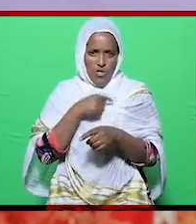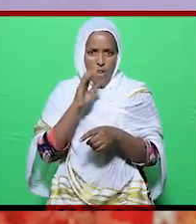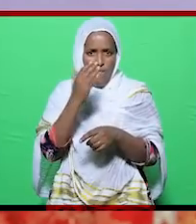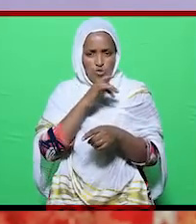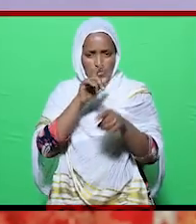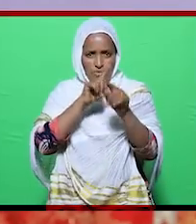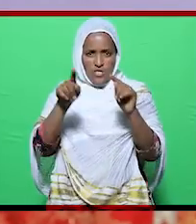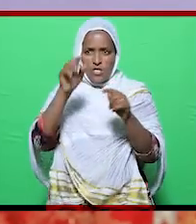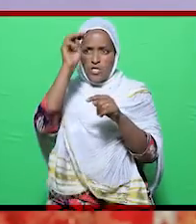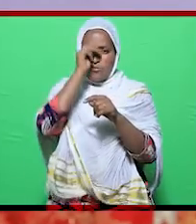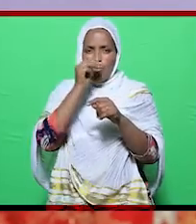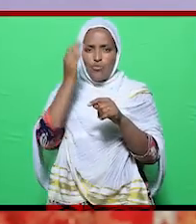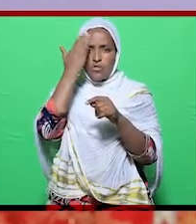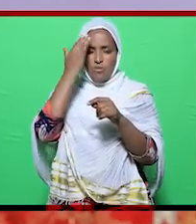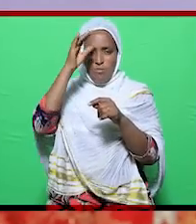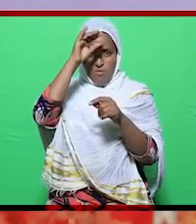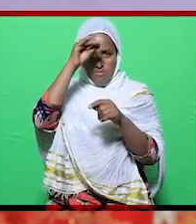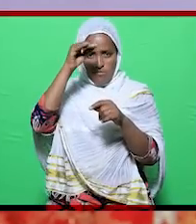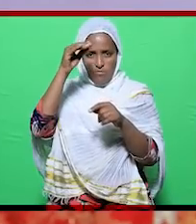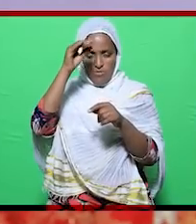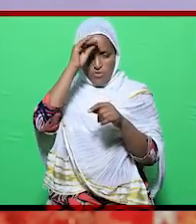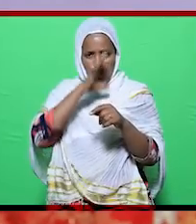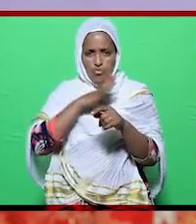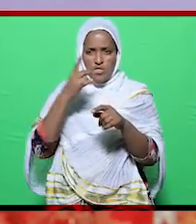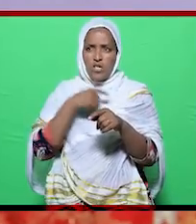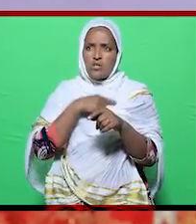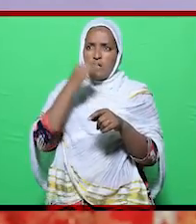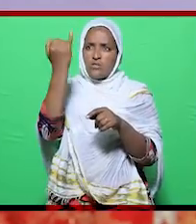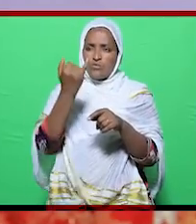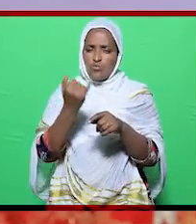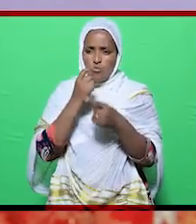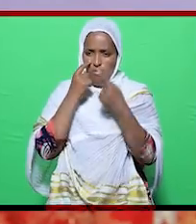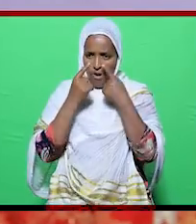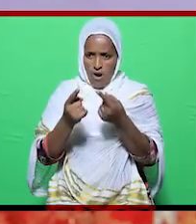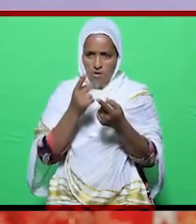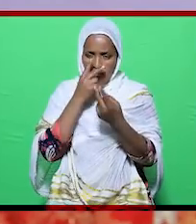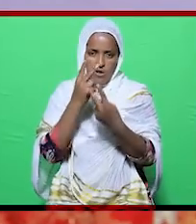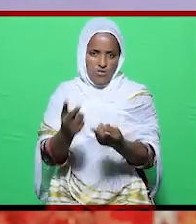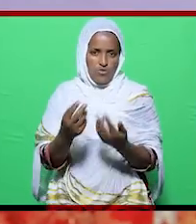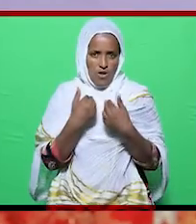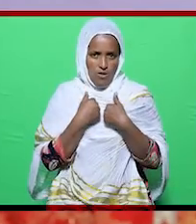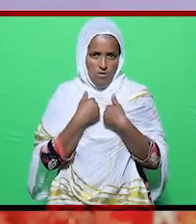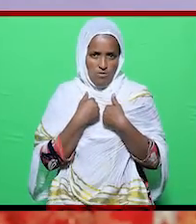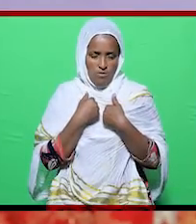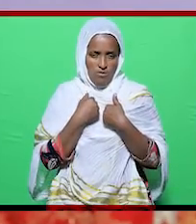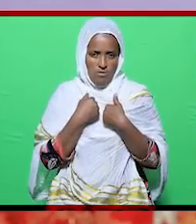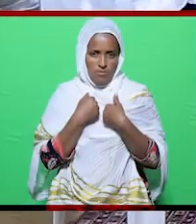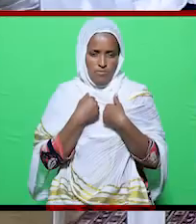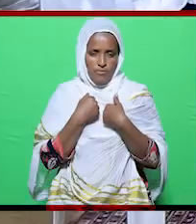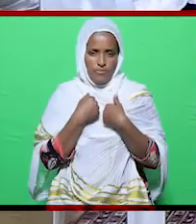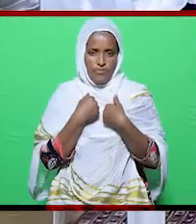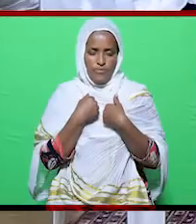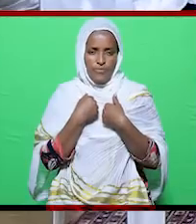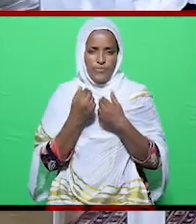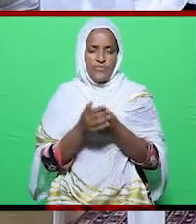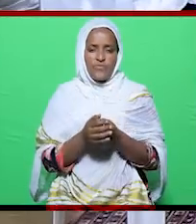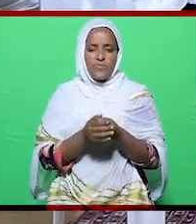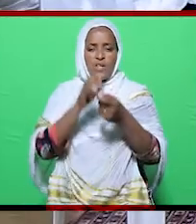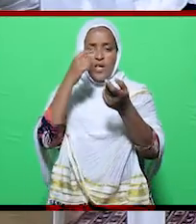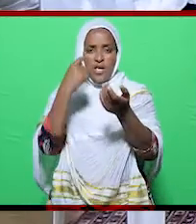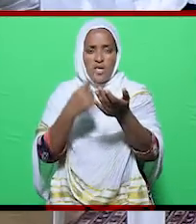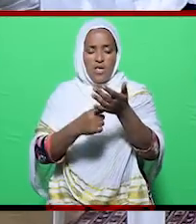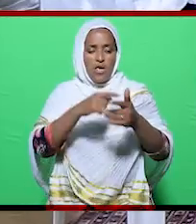አብያተ ክርስቲያናት ሲስሉ ስላጋጠሙ ነው። በሃይማኖት እኛን የማይመስሉ ግን ጥበቡን የተማሩ ሰዎች የእኛን ሥዕል